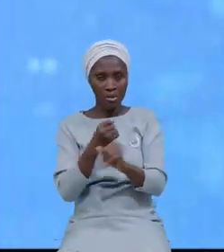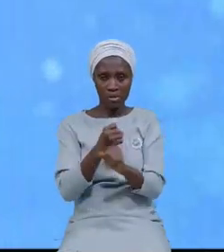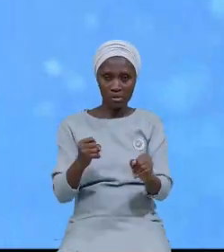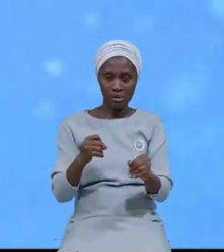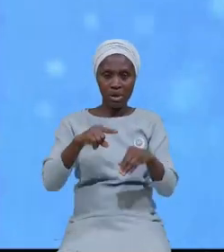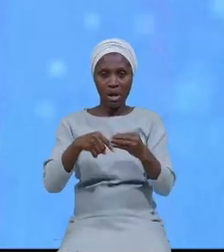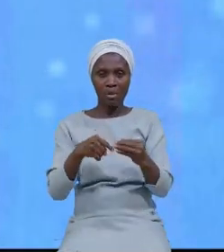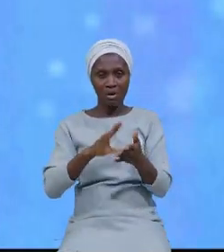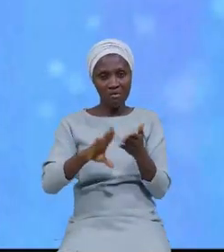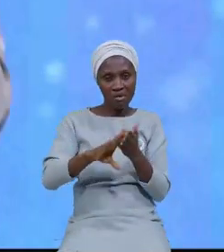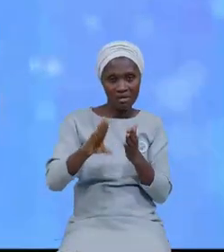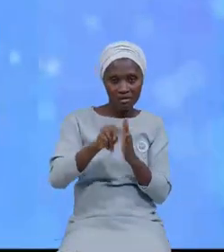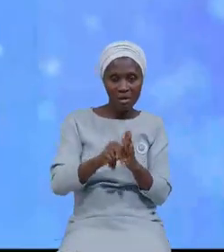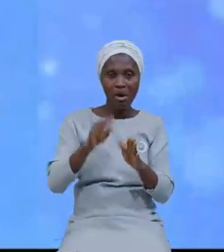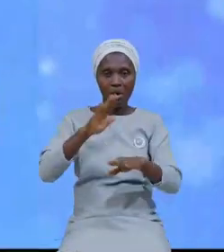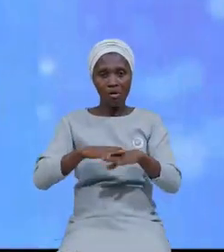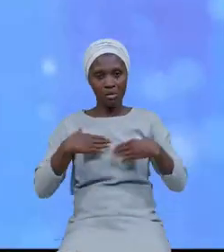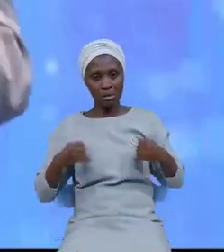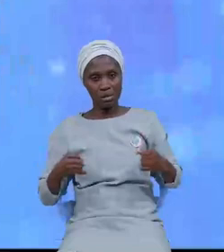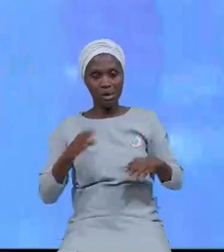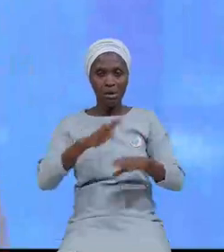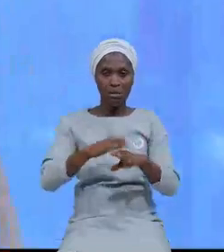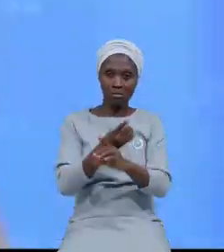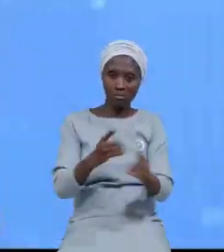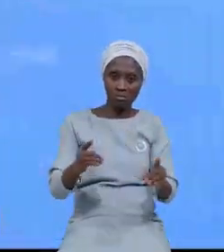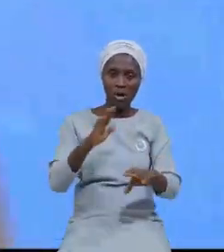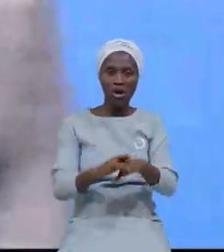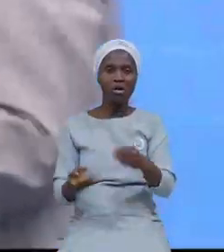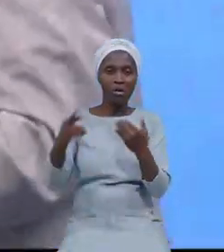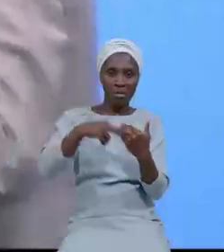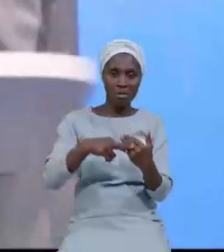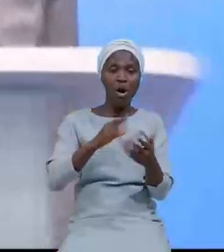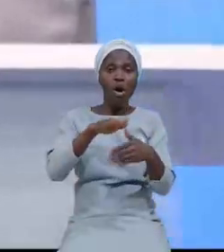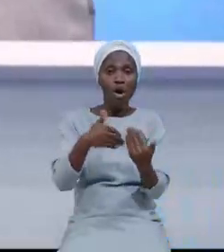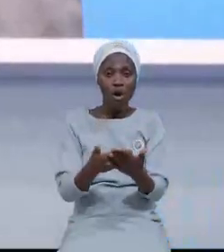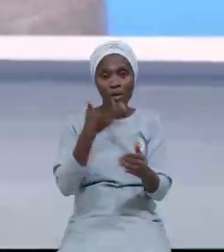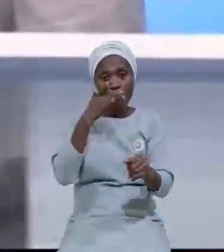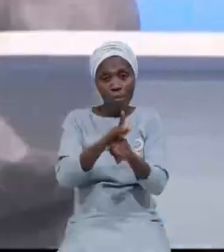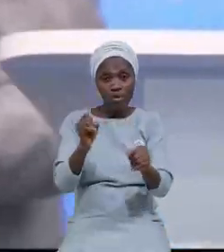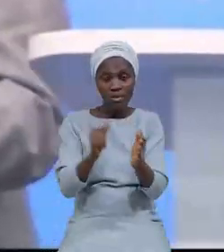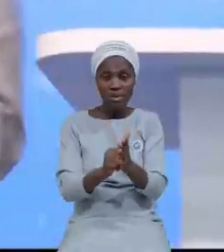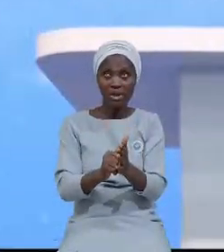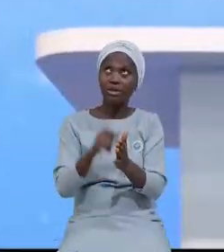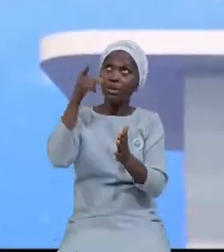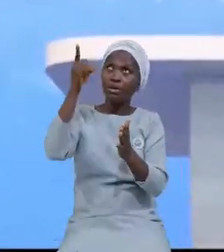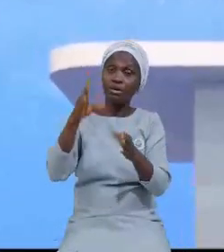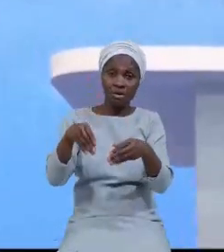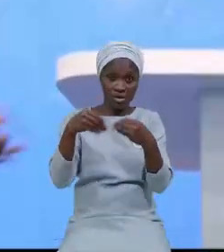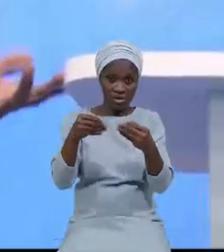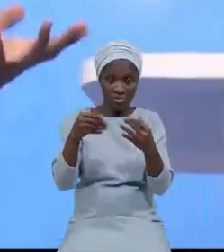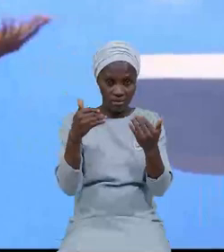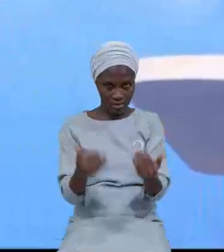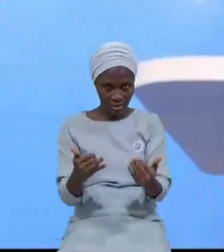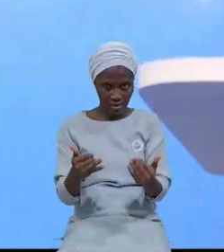pardon sur la guérison sur la délivrance sur la restauration toutes les promesses qui ont été données